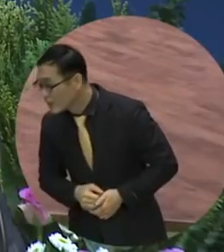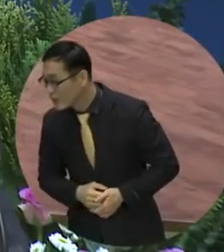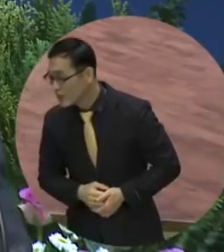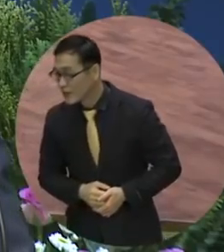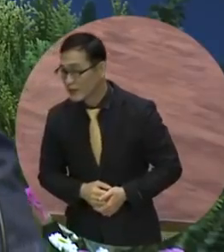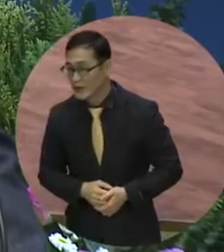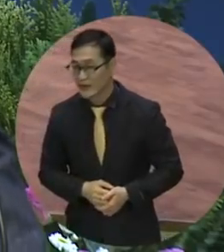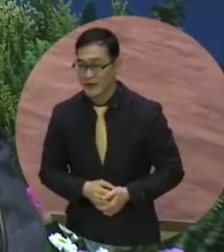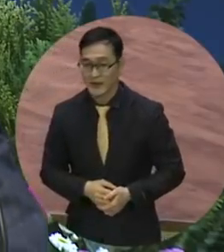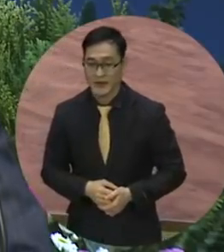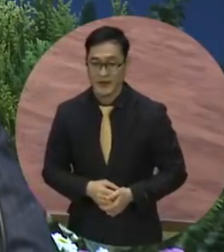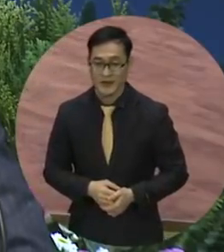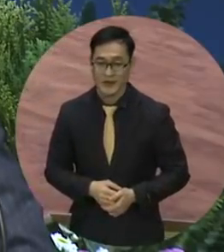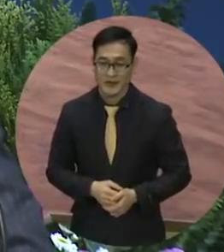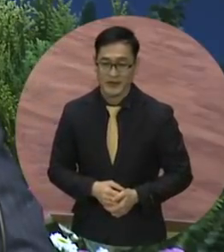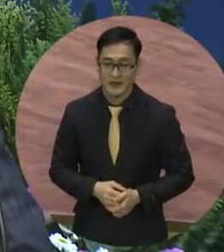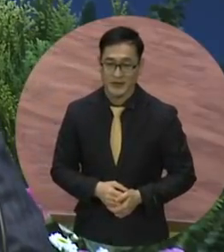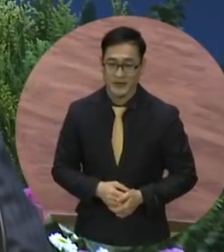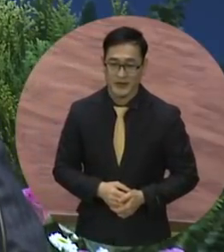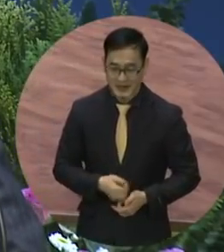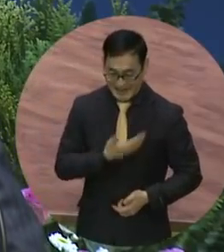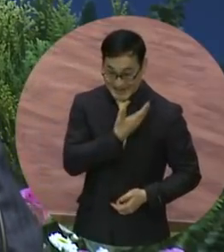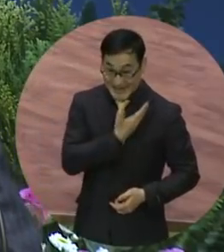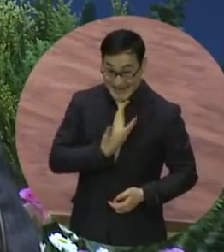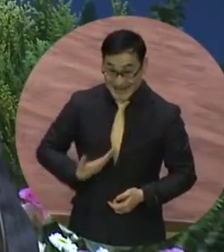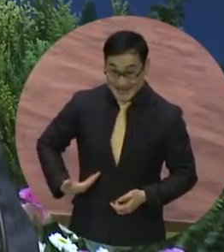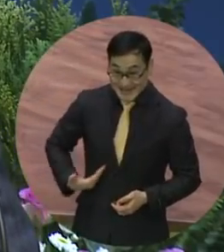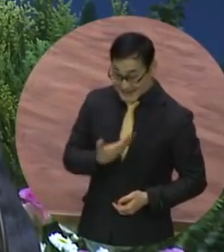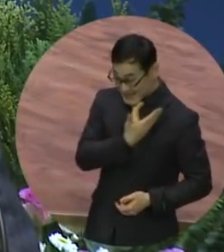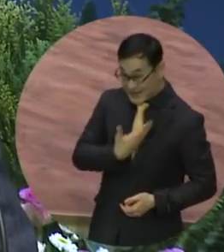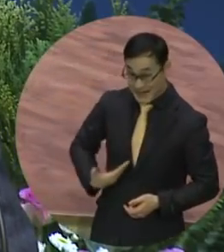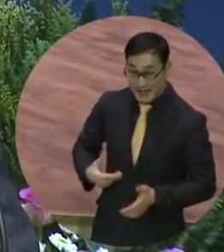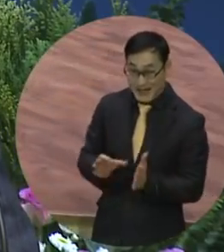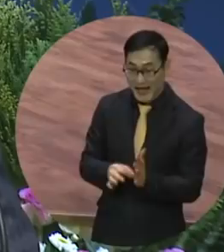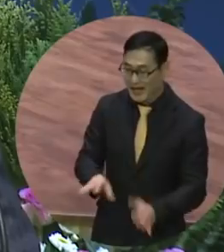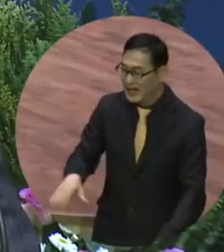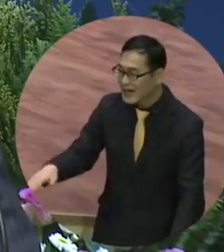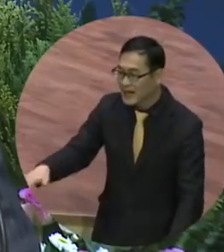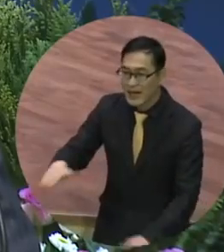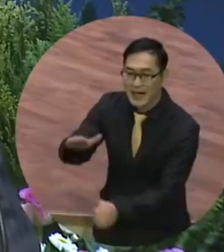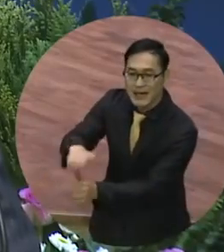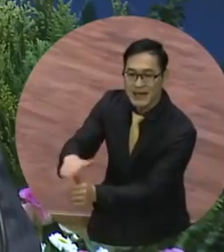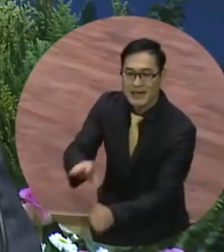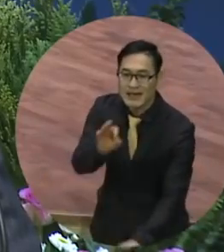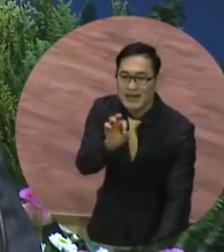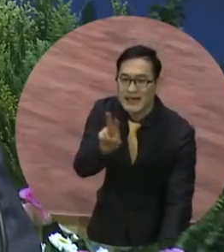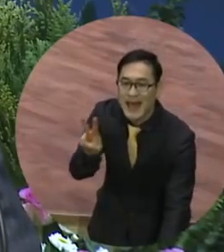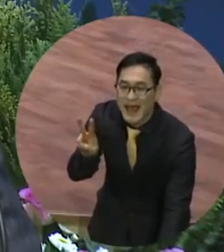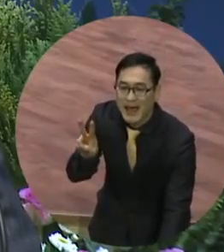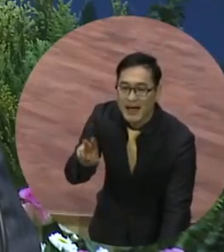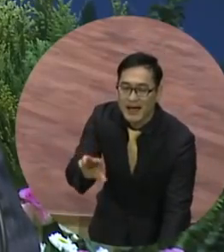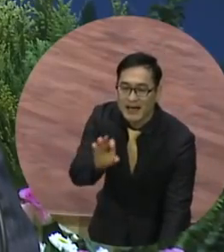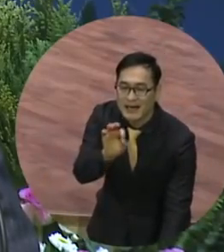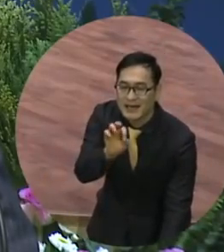질문이었어요. 여러 표현을 제자들 부를 수 있는데 왜 하필 애들아 했을까? 얘들아